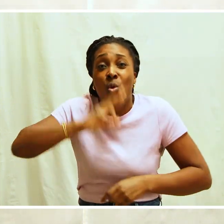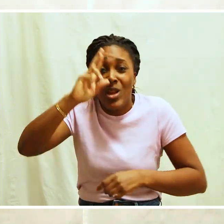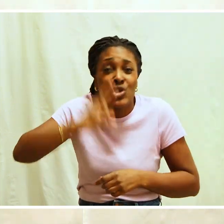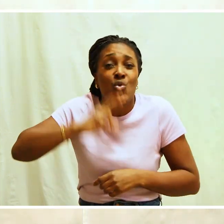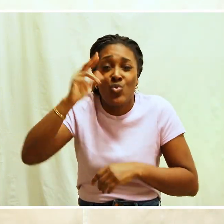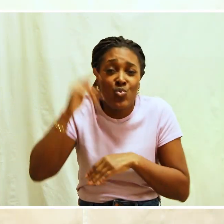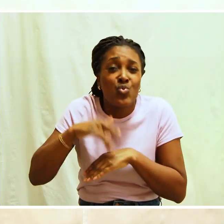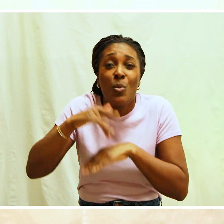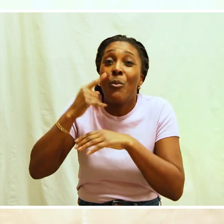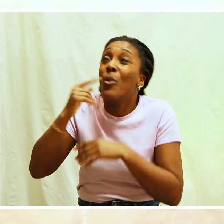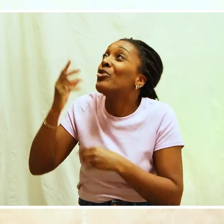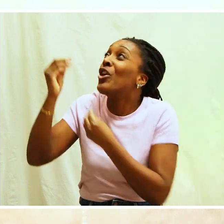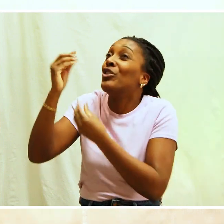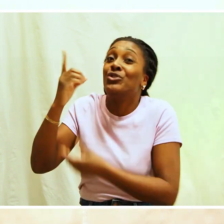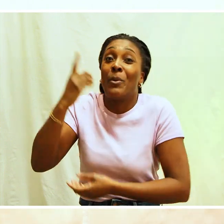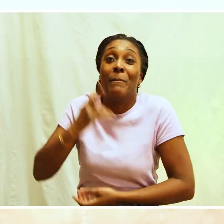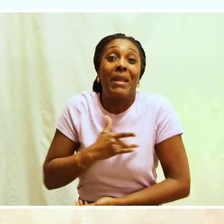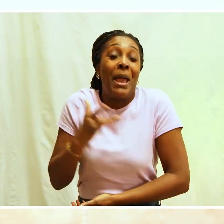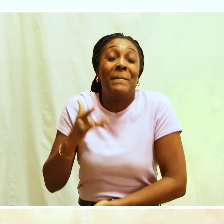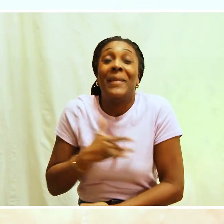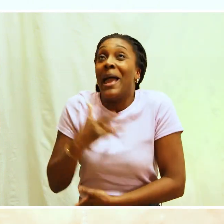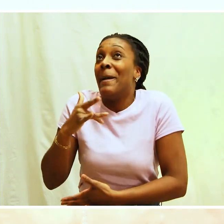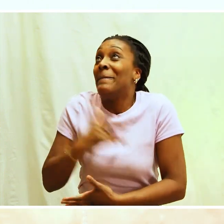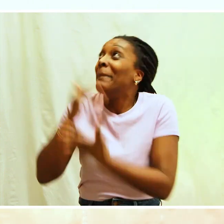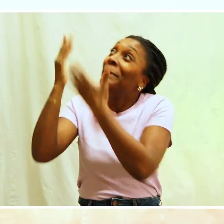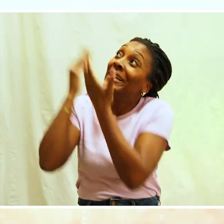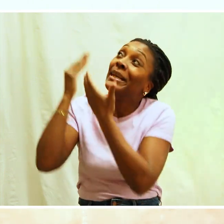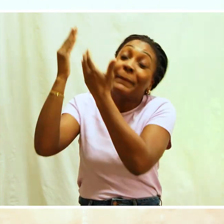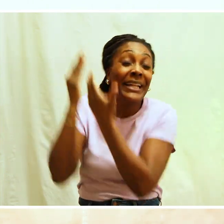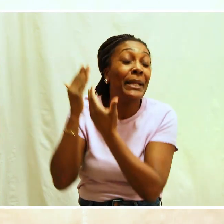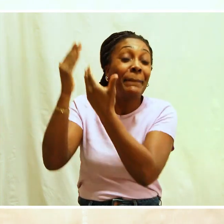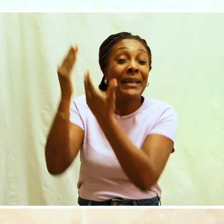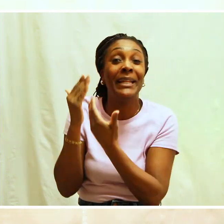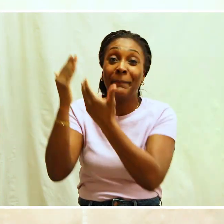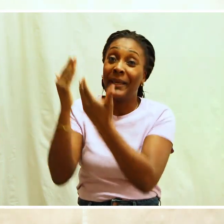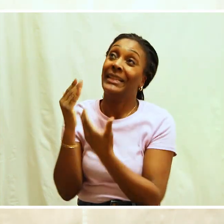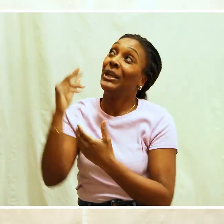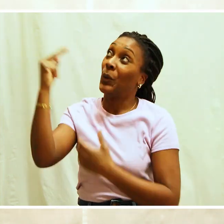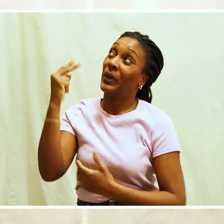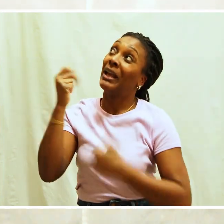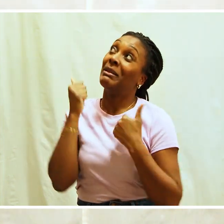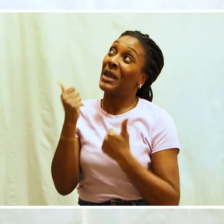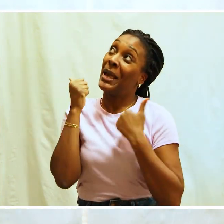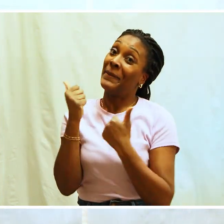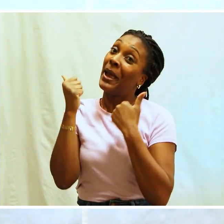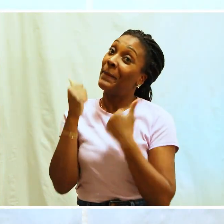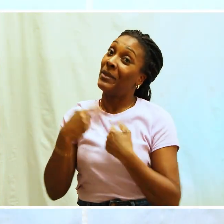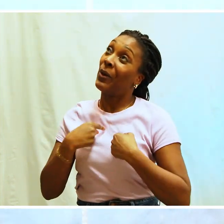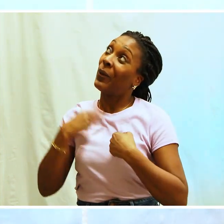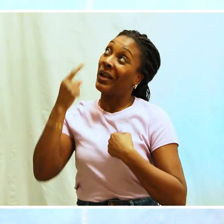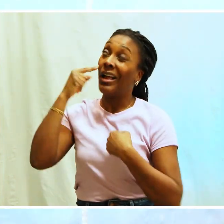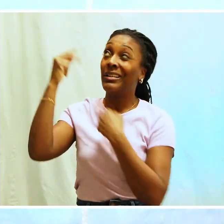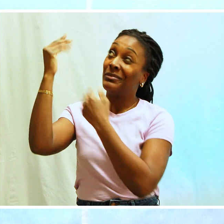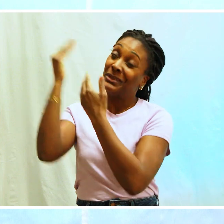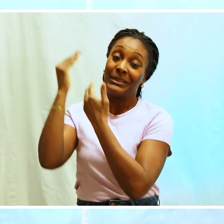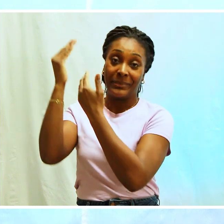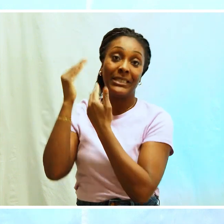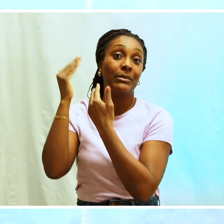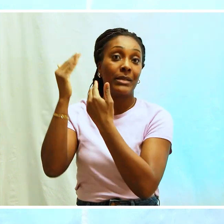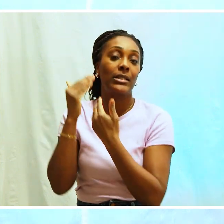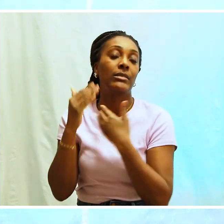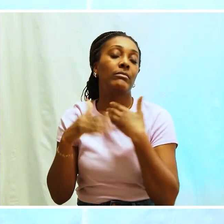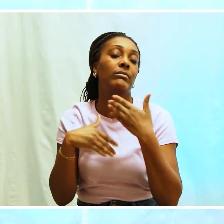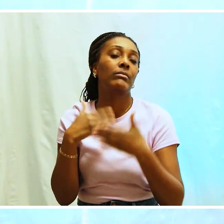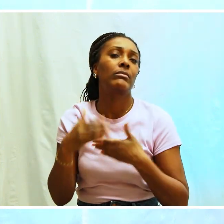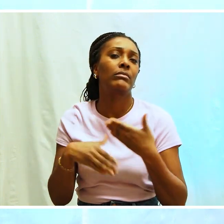essayer de plaire à Dieu, de continuer à plaire à Dieu et d'avoir un bon regard de Dieu sur sa vie, si je peux dire les choses comme cela.